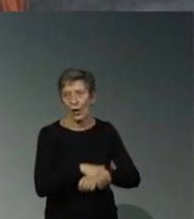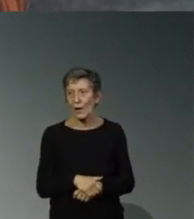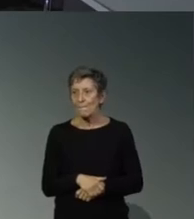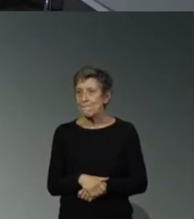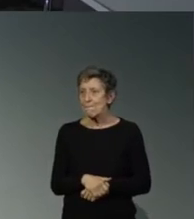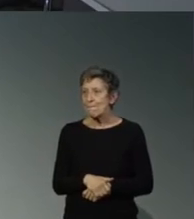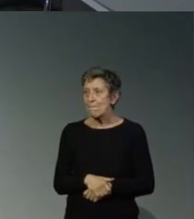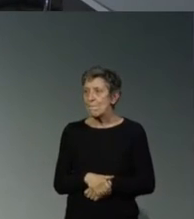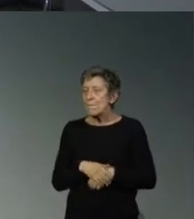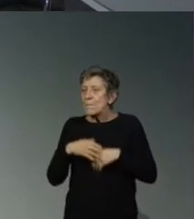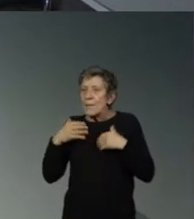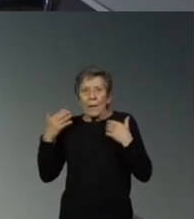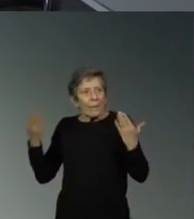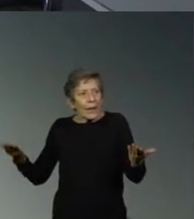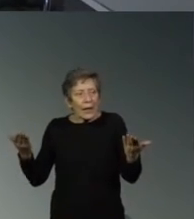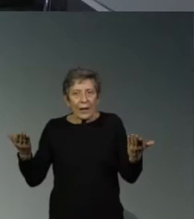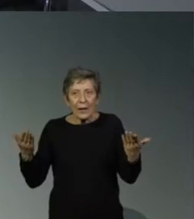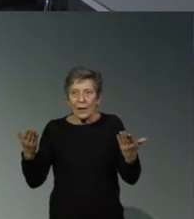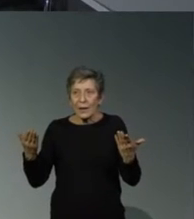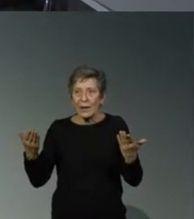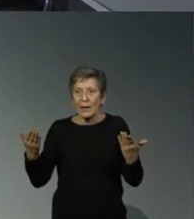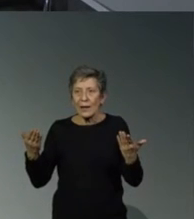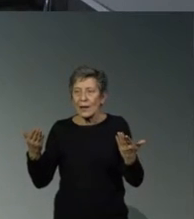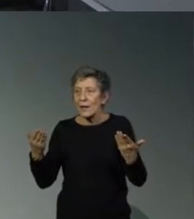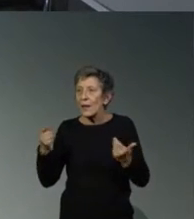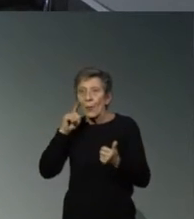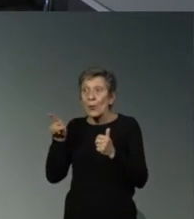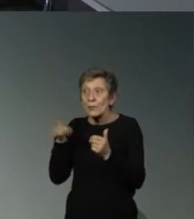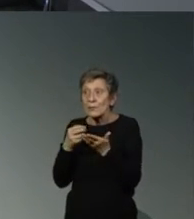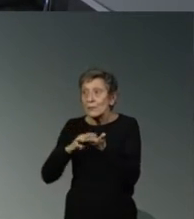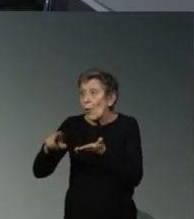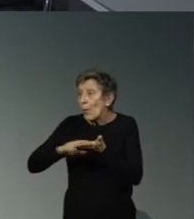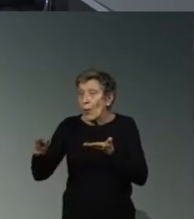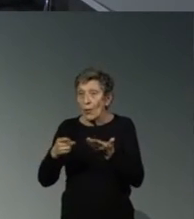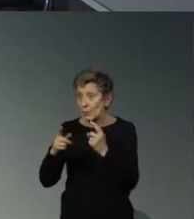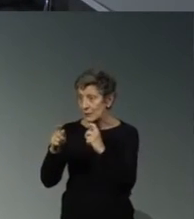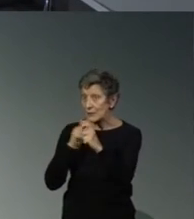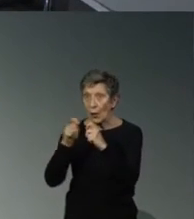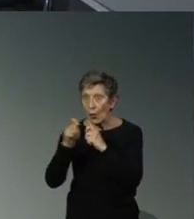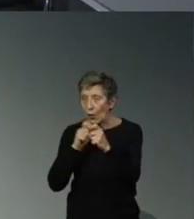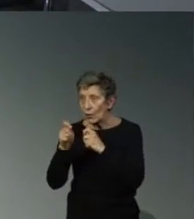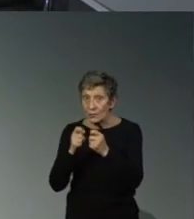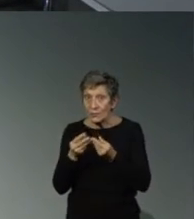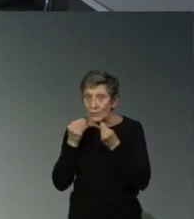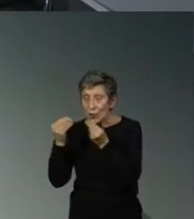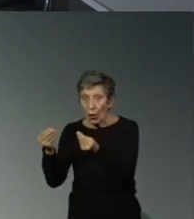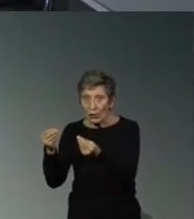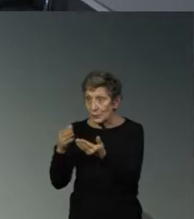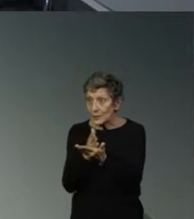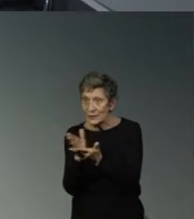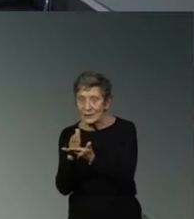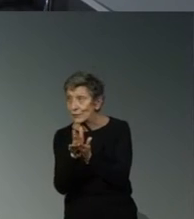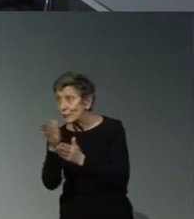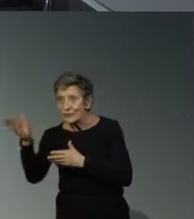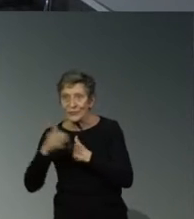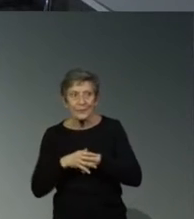a parfois, ne serait-ce que pour dans le cadre de cette fiction-là, emmené vers des pistes que vous n'aviez pas envisagées? Pas pour ce